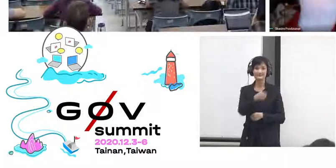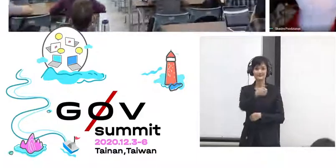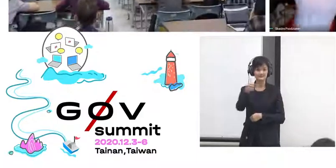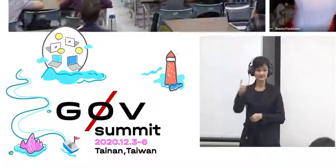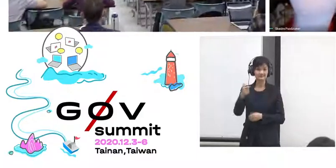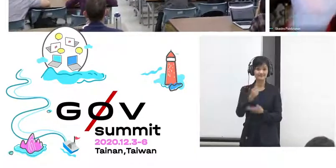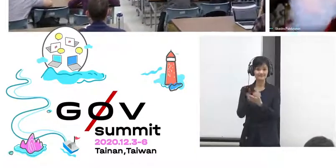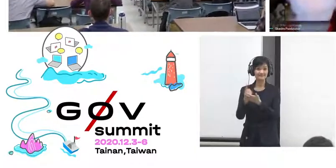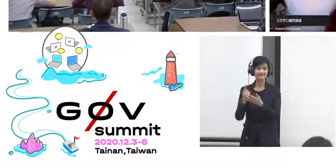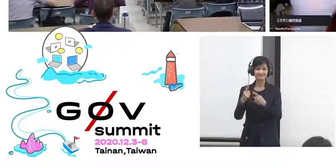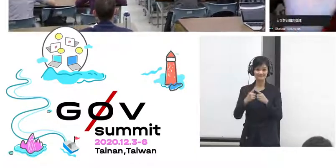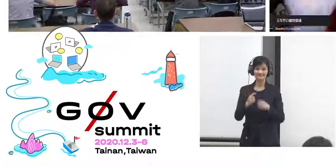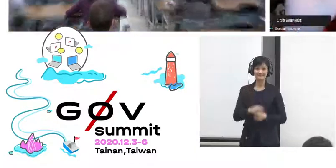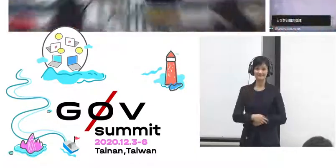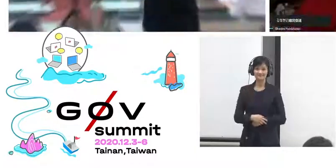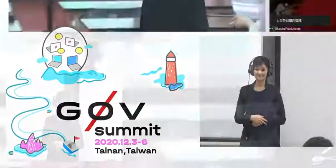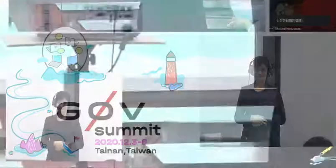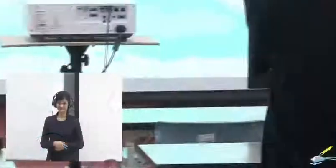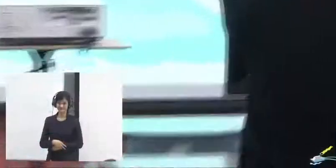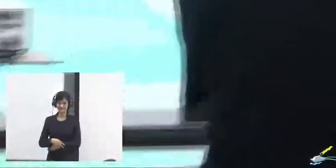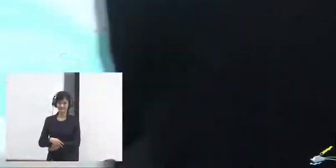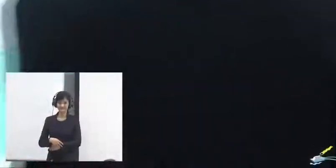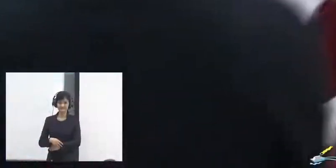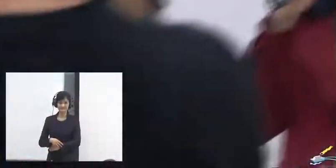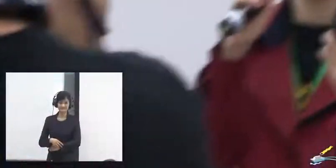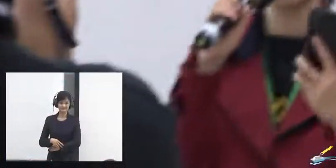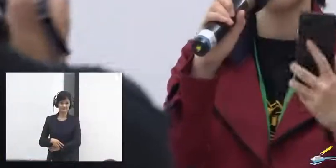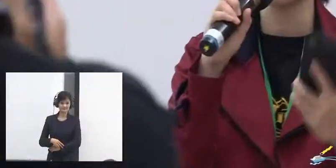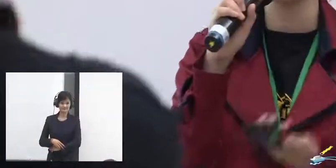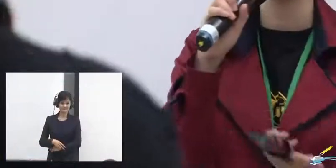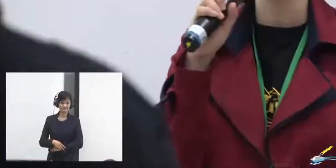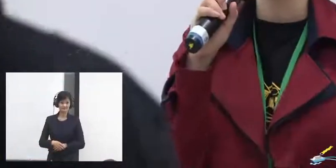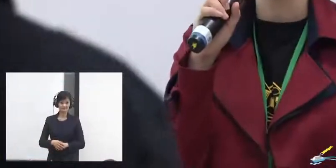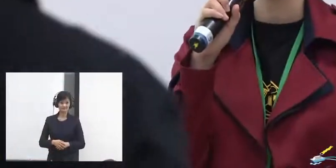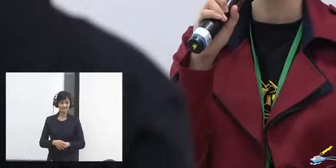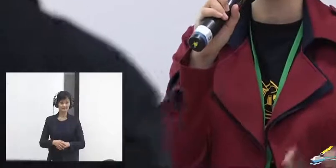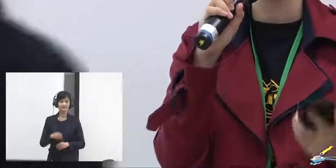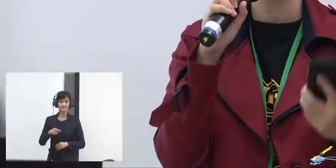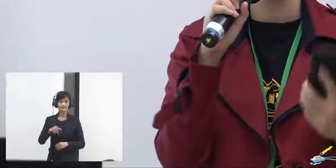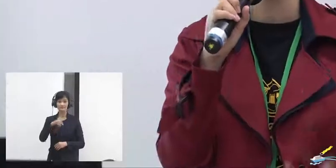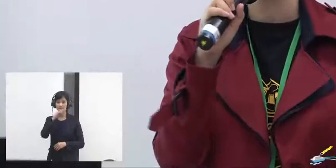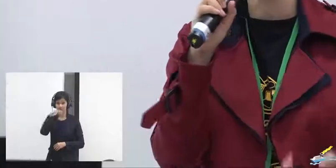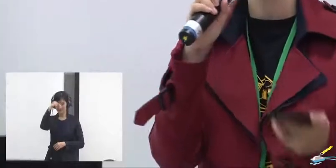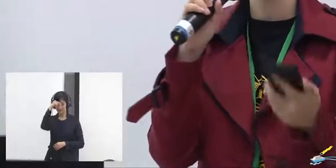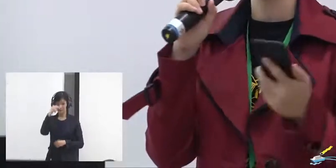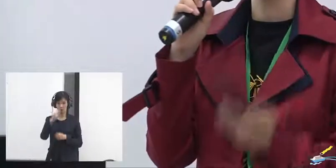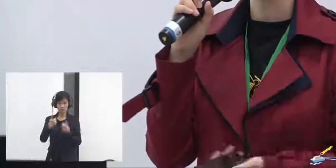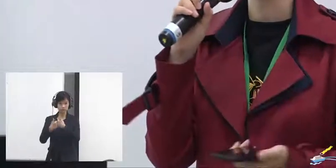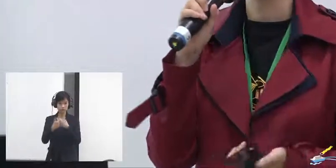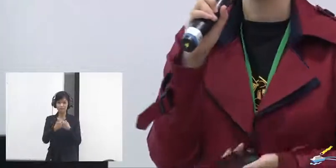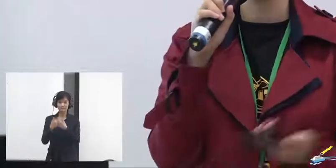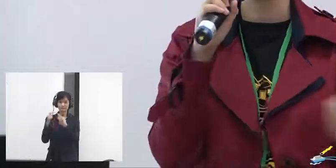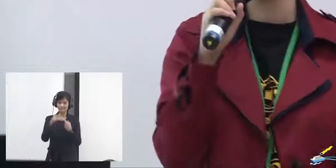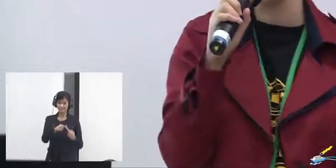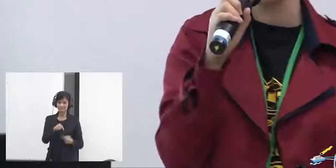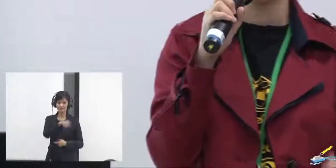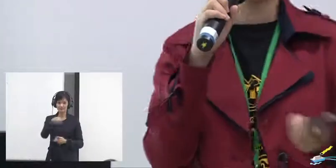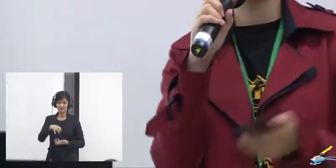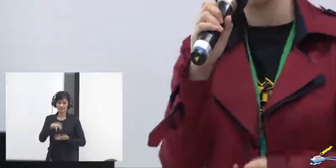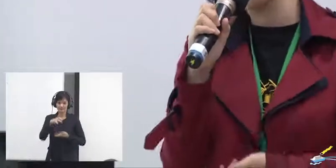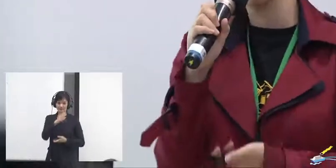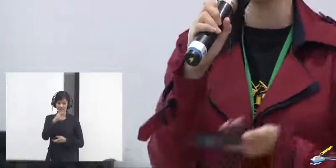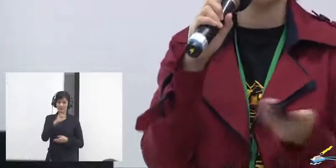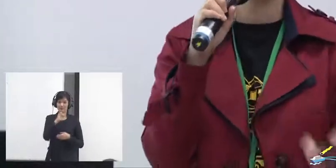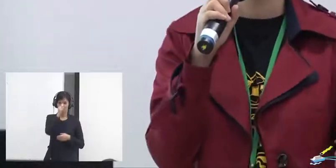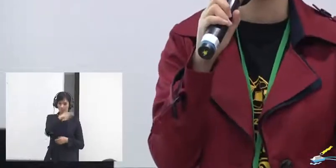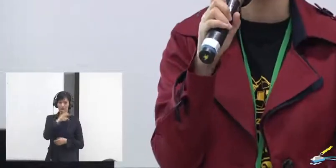哦。那其实像这种国际学生交流就是会持续的进行，那也欢迎大家，其实你不用担心，可能我英文不好啊，日文不